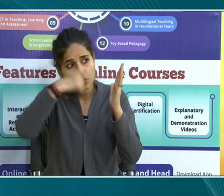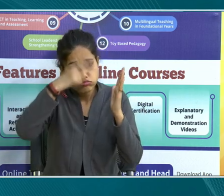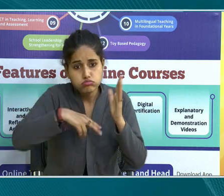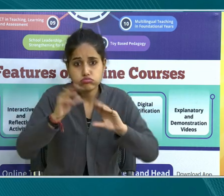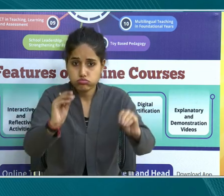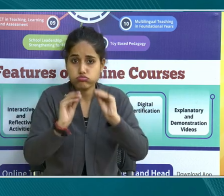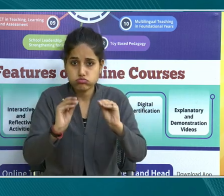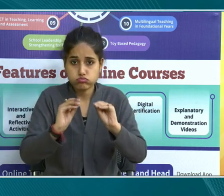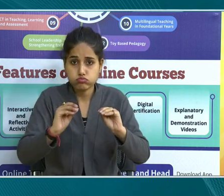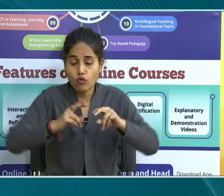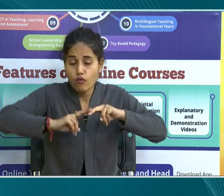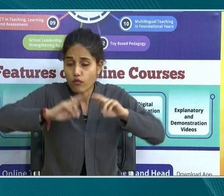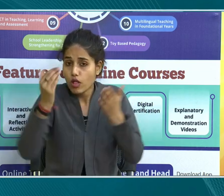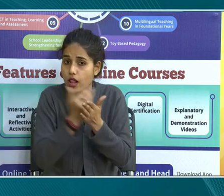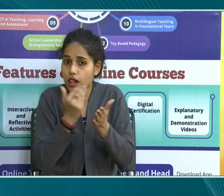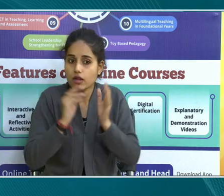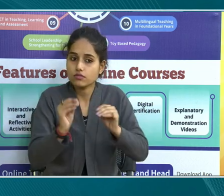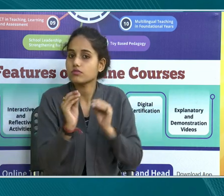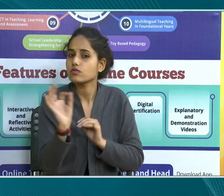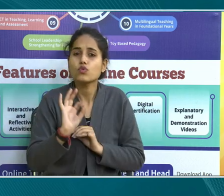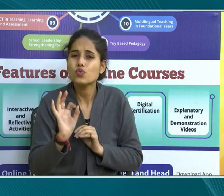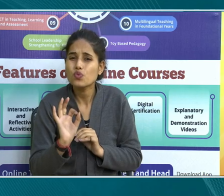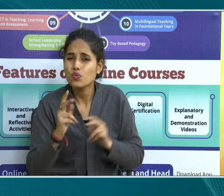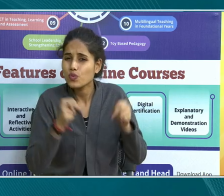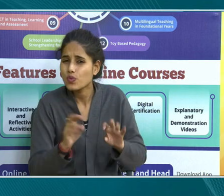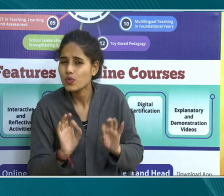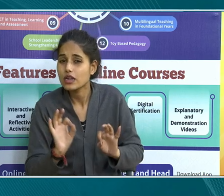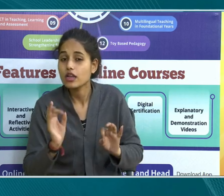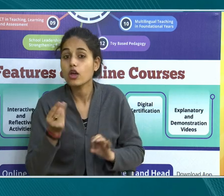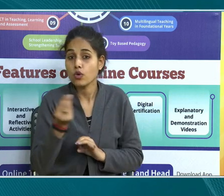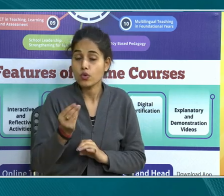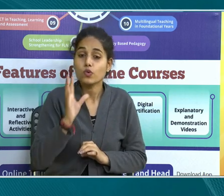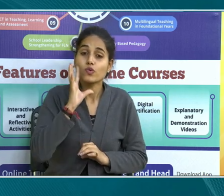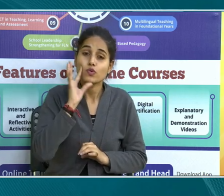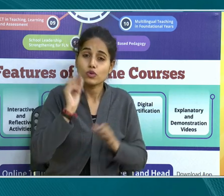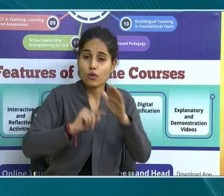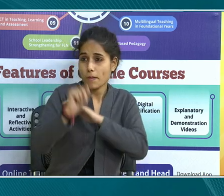व पाड़ा कर हम उसमें कुछ चीज झृब्ट एंपरटंट हैं